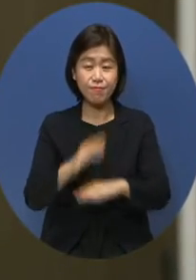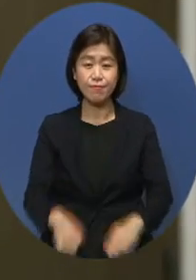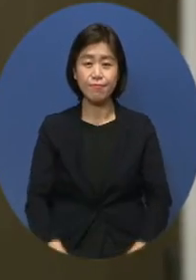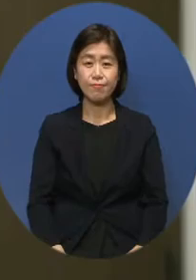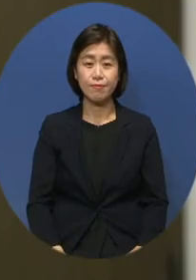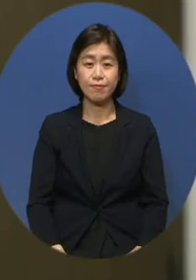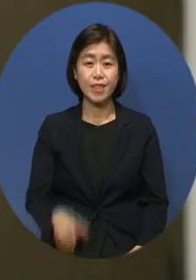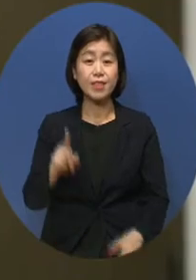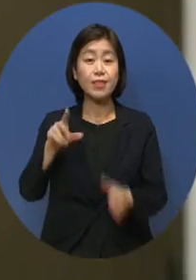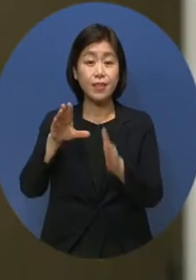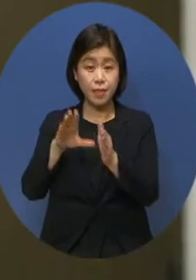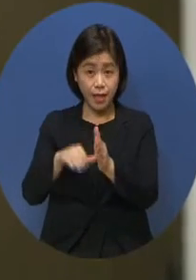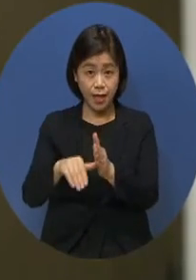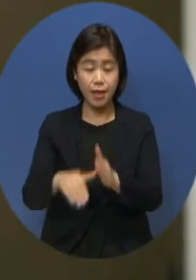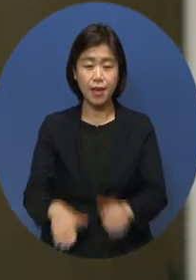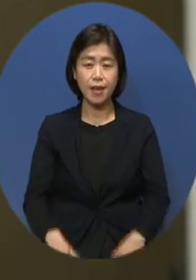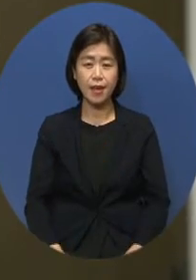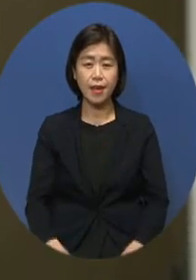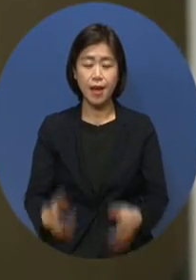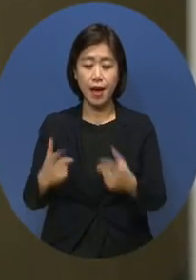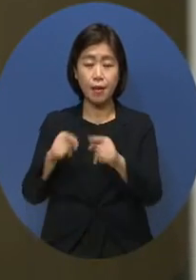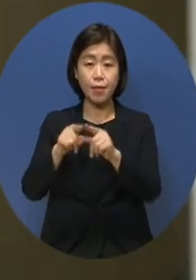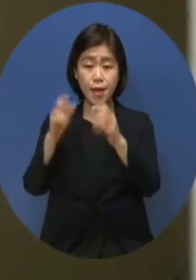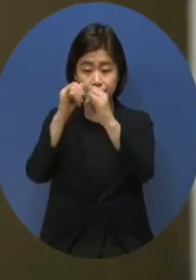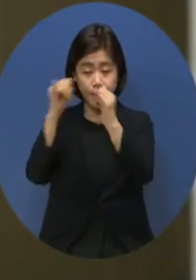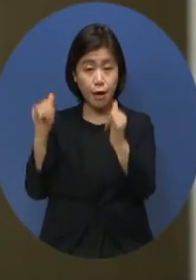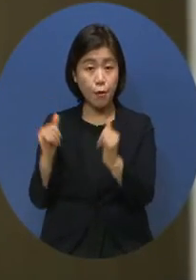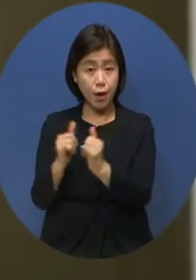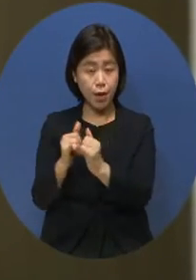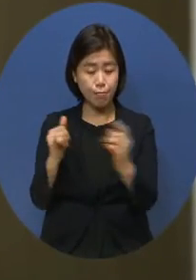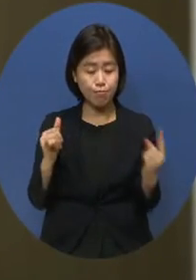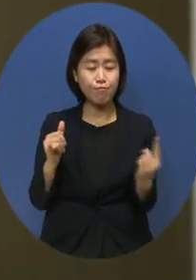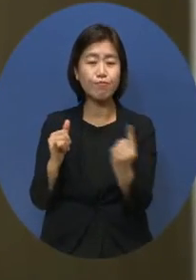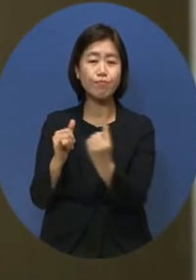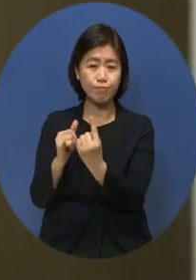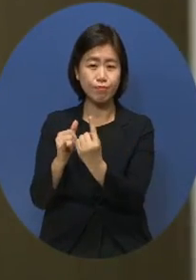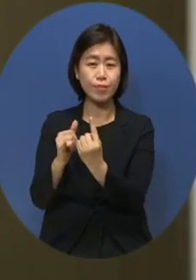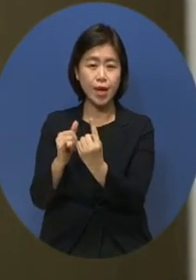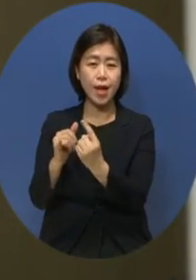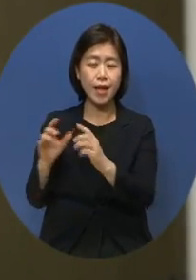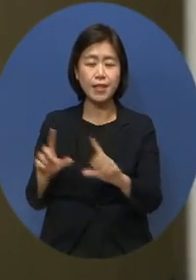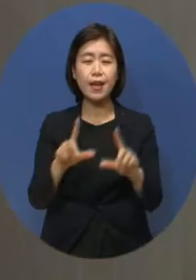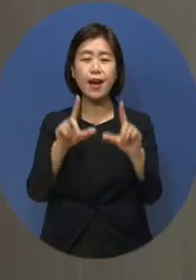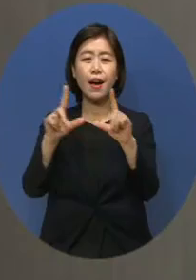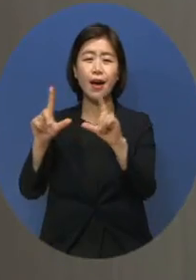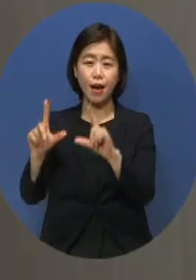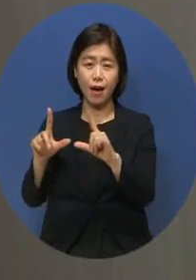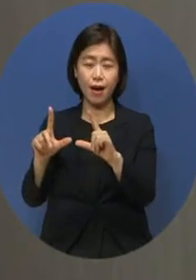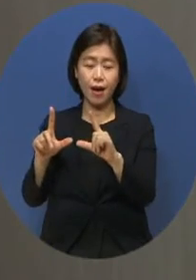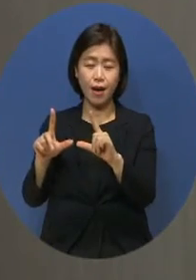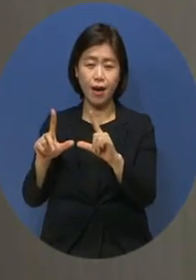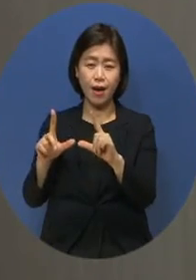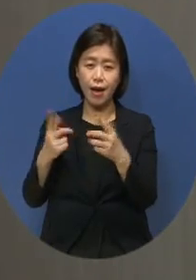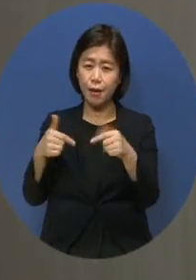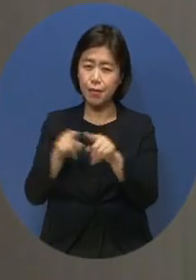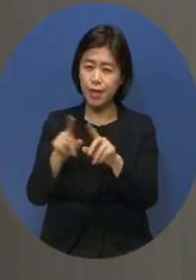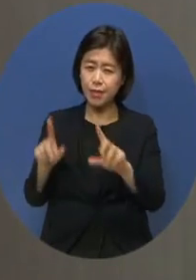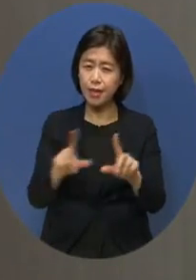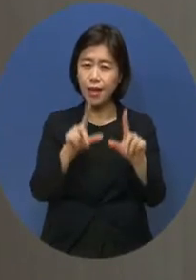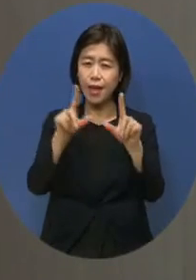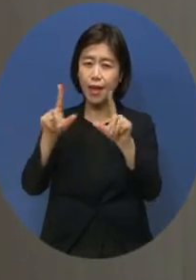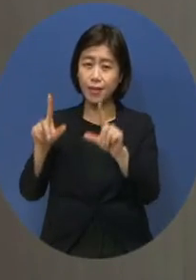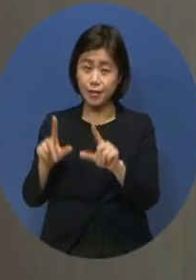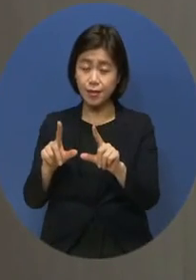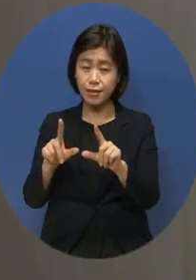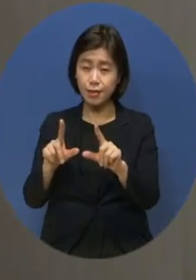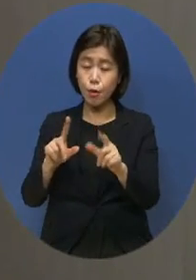그때는 함께 이제 지역사회에서 이제 탈시설 당사자와 살아가는 시민으로서 이러한 함께 살아가는 것이